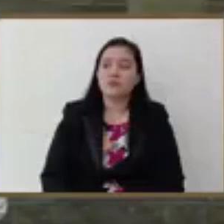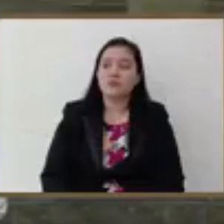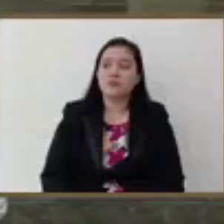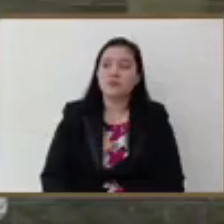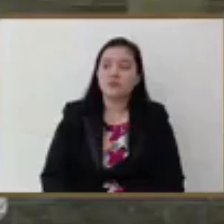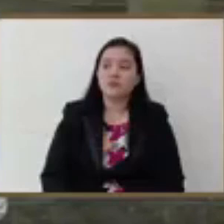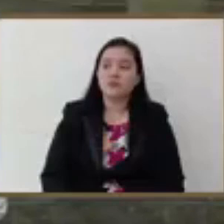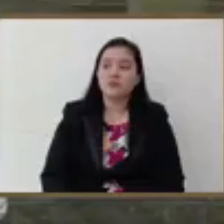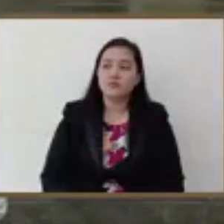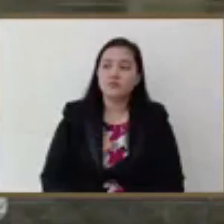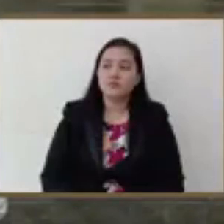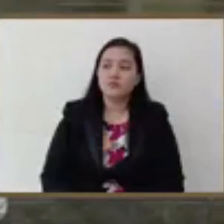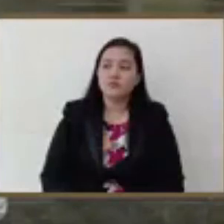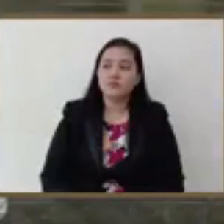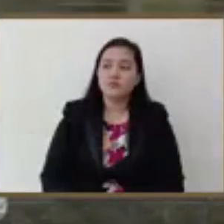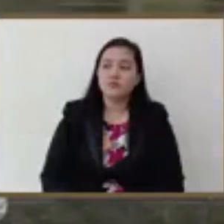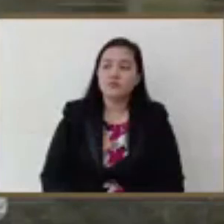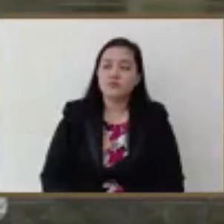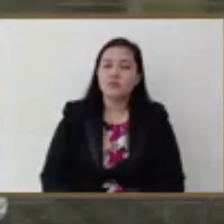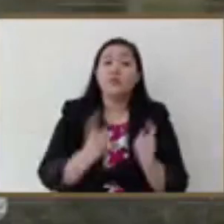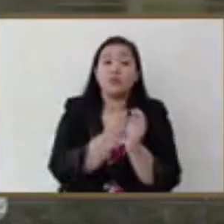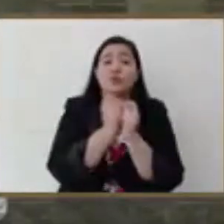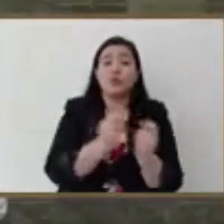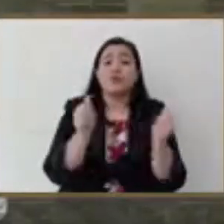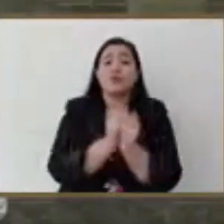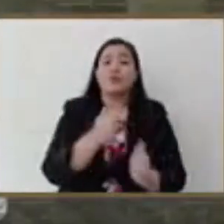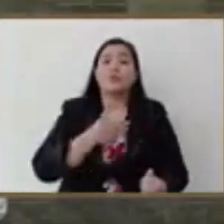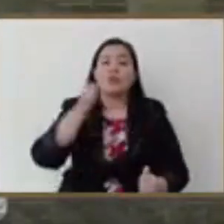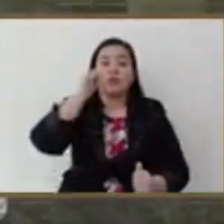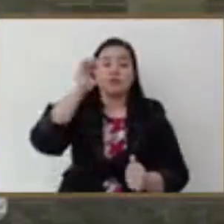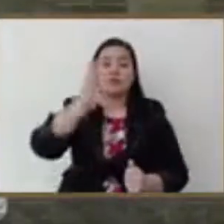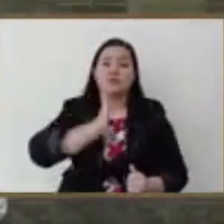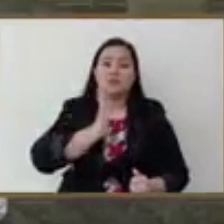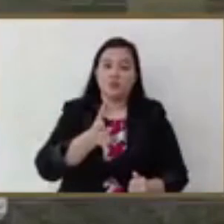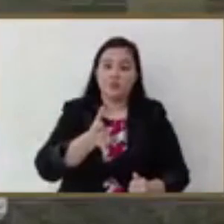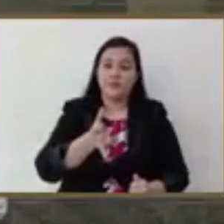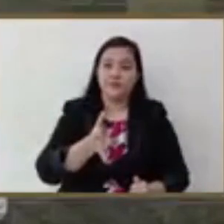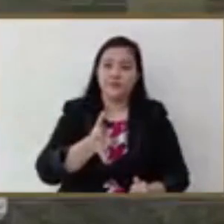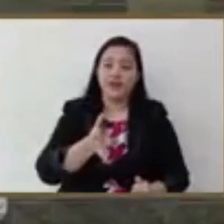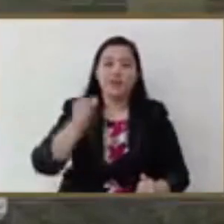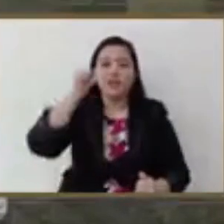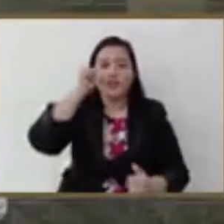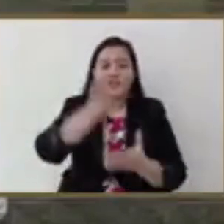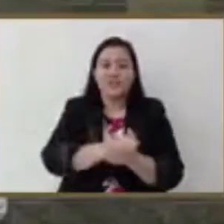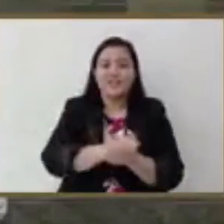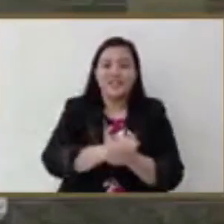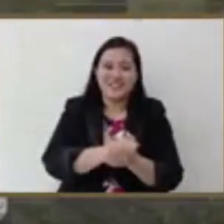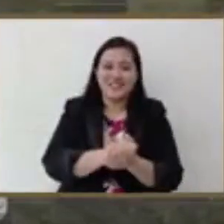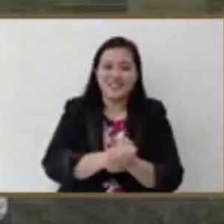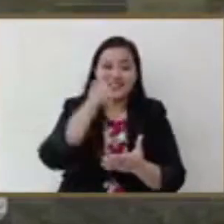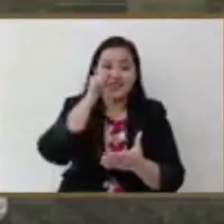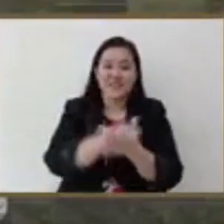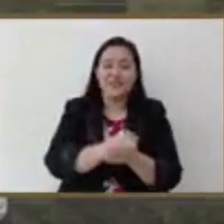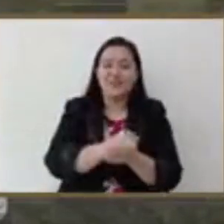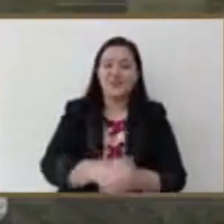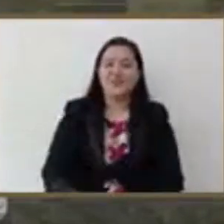mga third time na po yun. Pero most of the time, kami ni Lerma nakatira po doon sa lake house. And then, yan yung may-ari, sabi niya. Then,